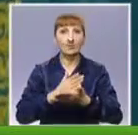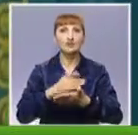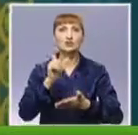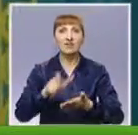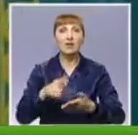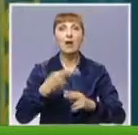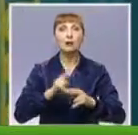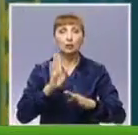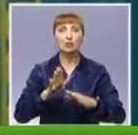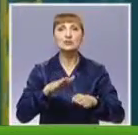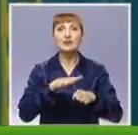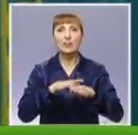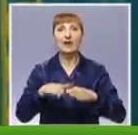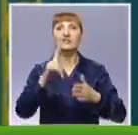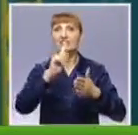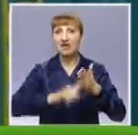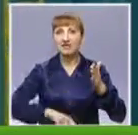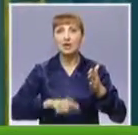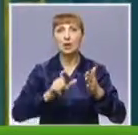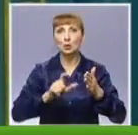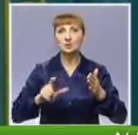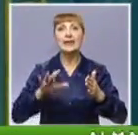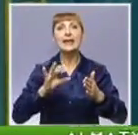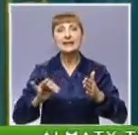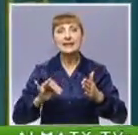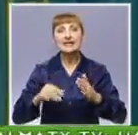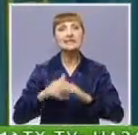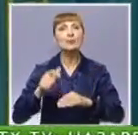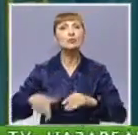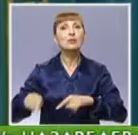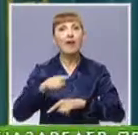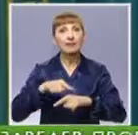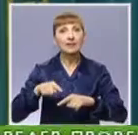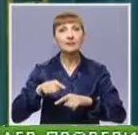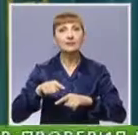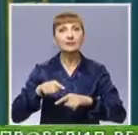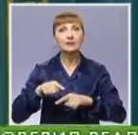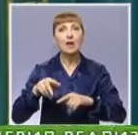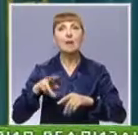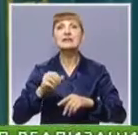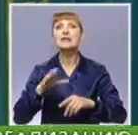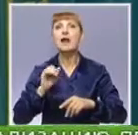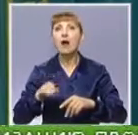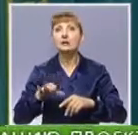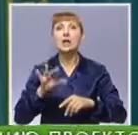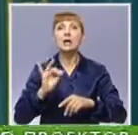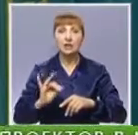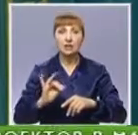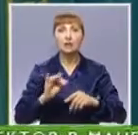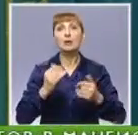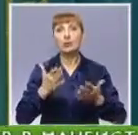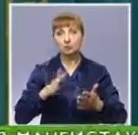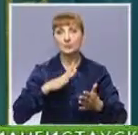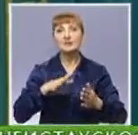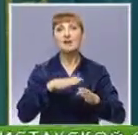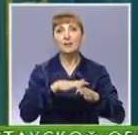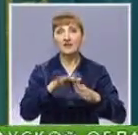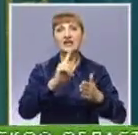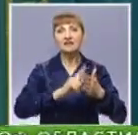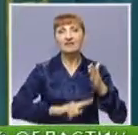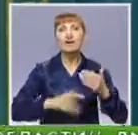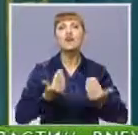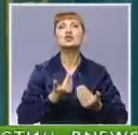который оправдает доверие и депутатов Маслихата, и, наверное, жителей